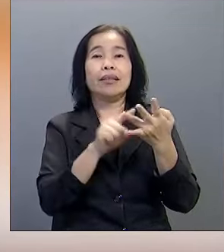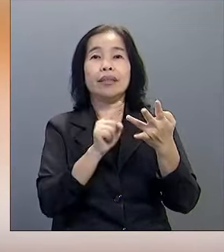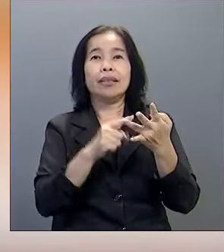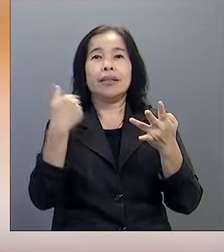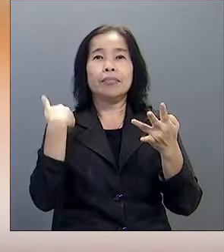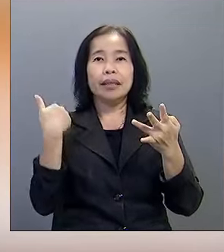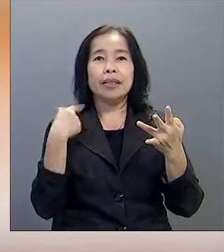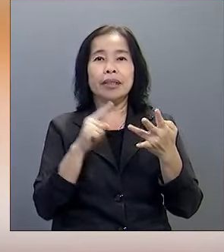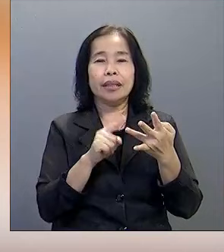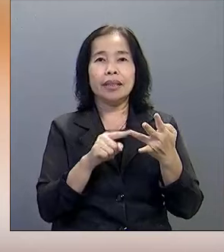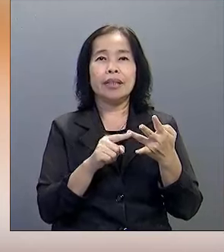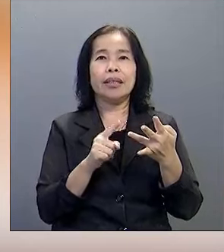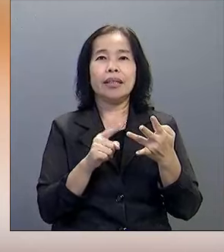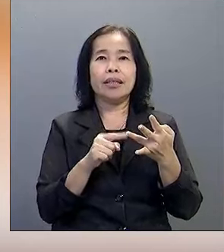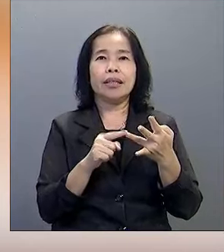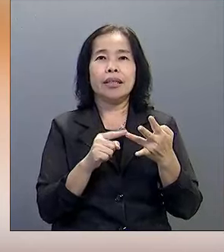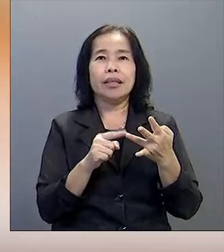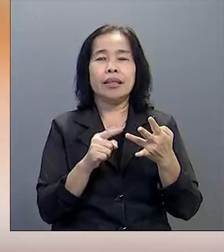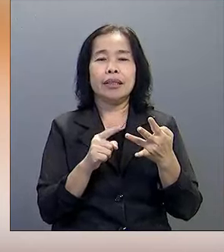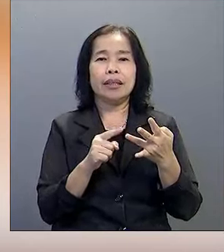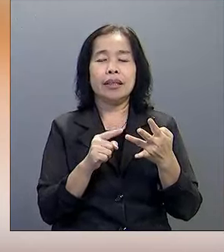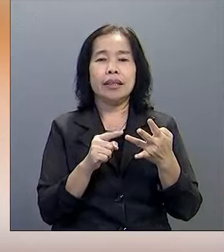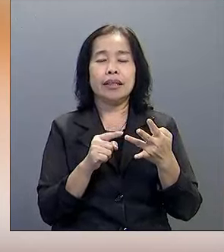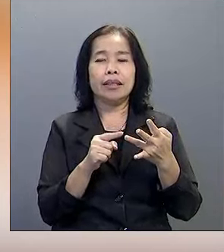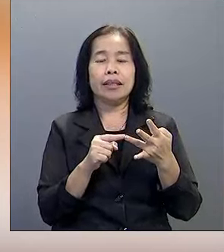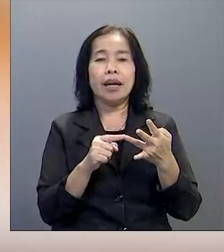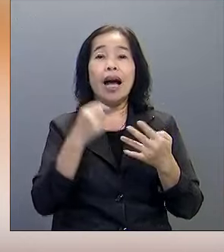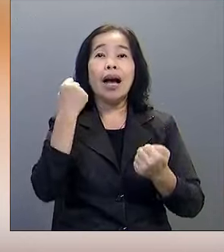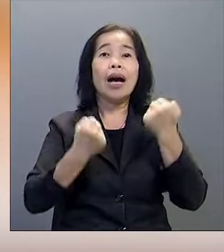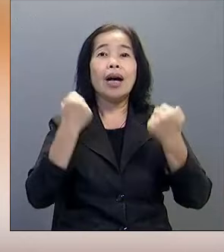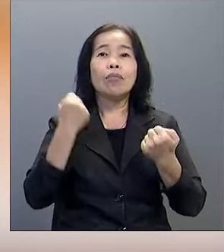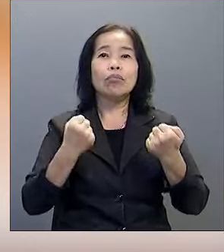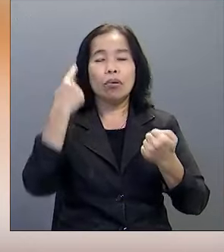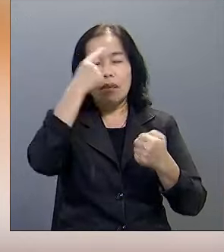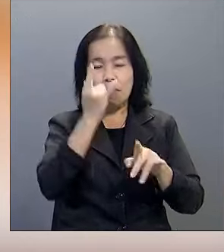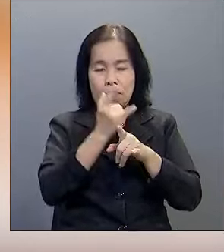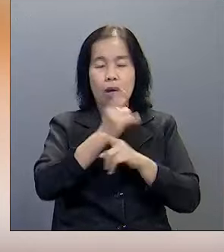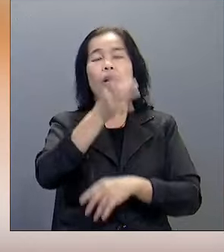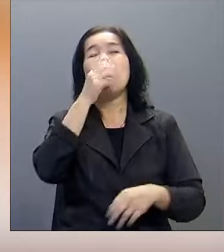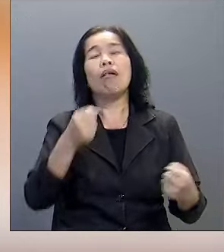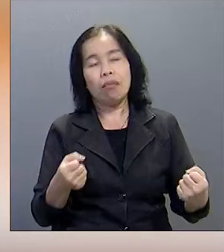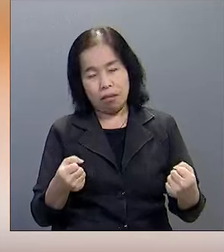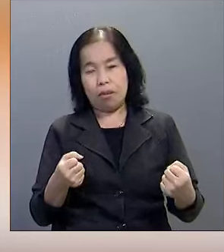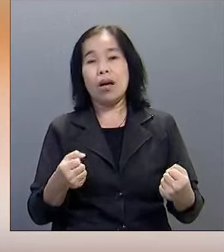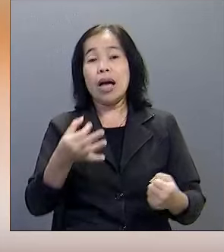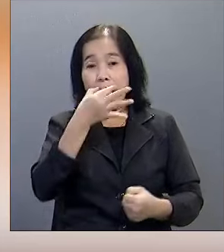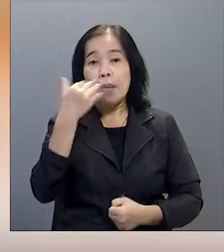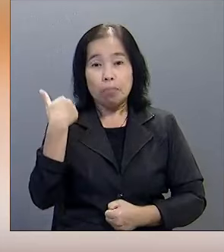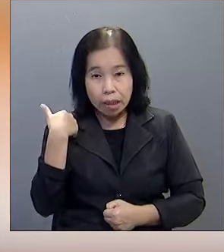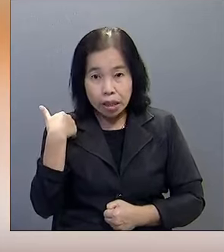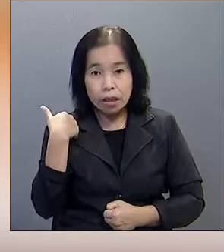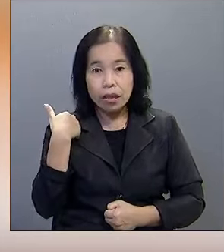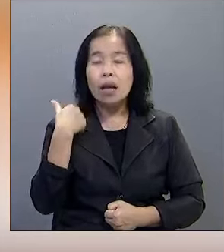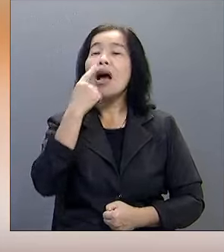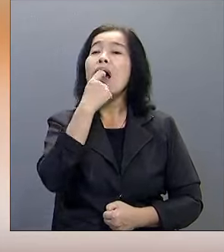ัมีเทาไร่อย่ 3 ค่แนนกเป็เรื่องของการขับโดยที่สะภาพไมพร้อมบางคนกิมยามาแลง่ว